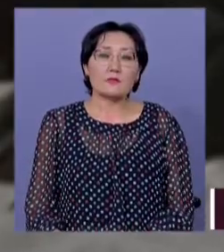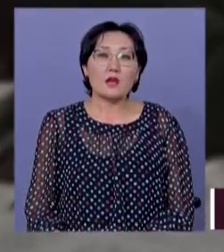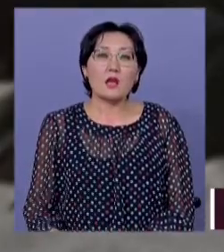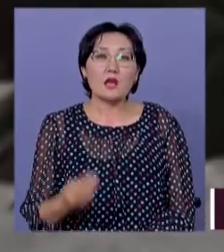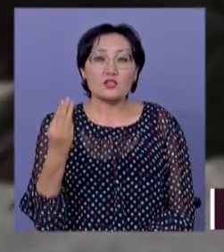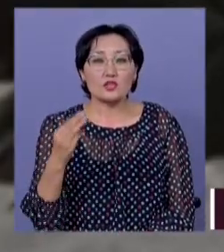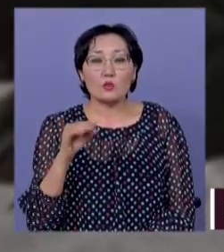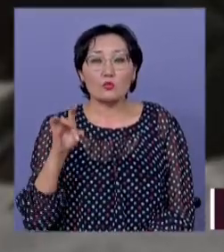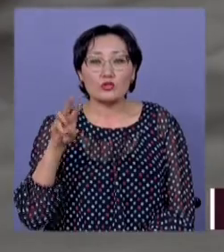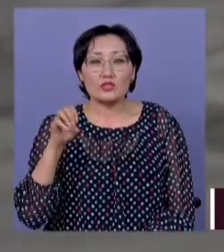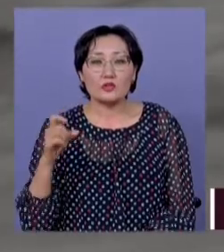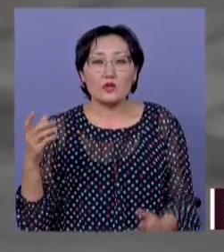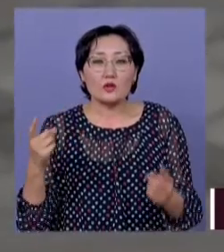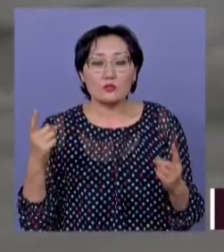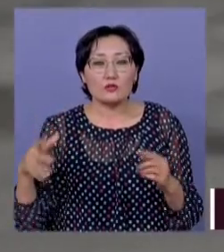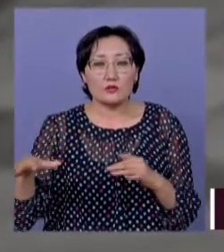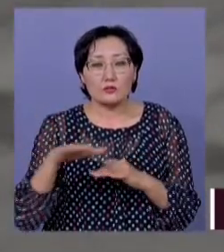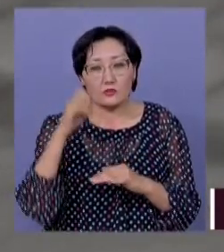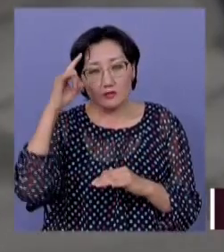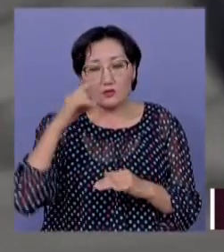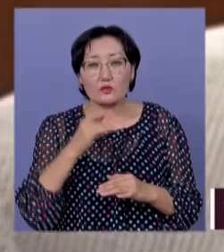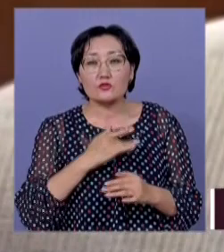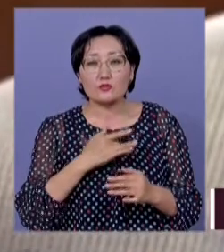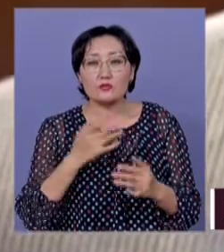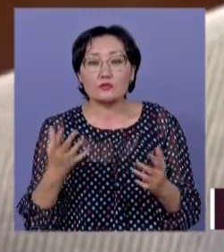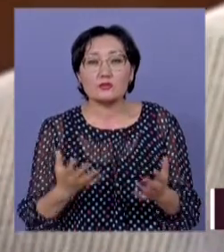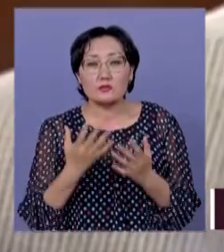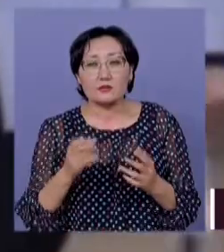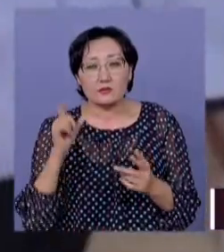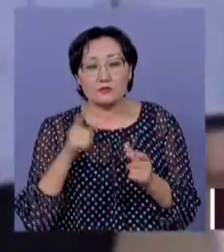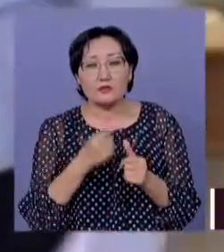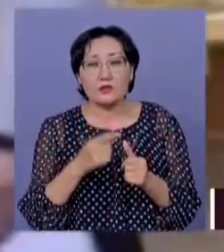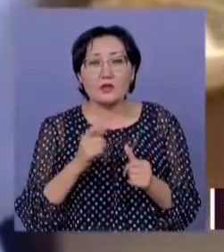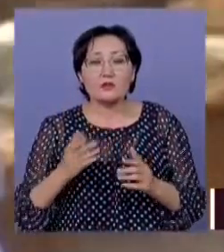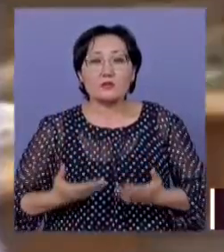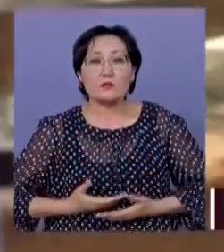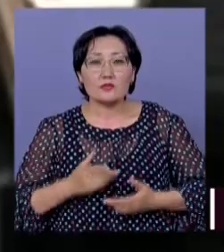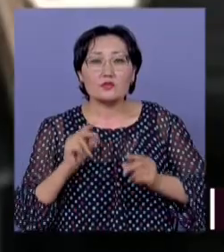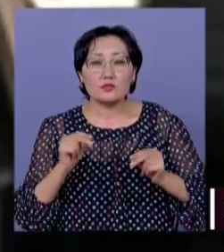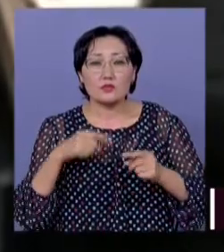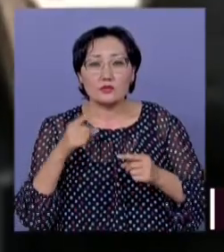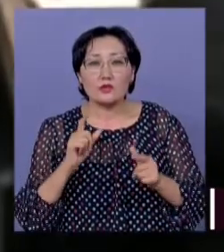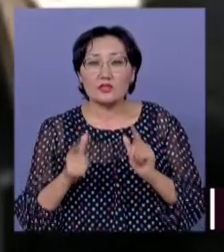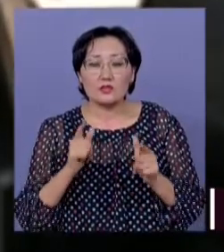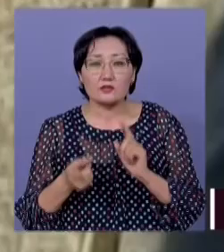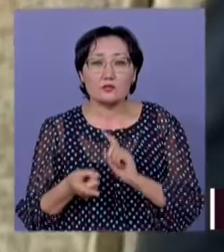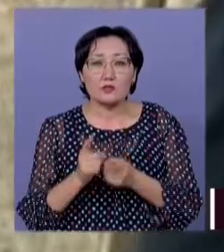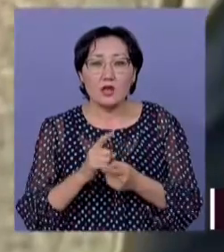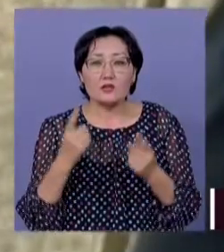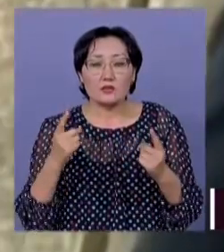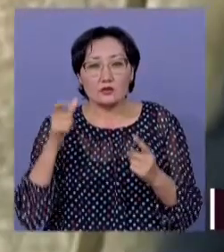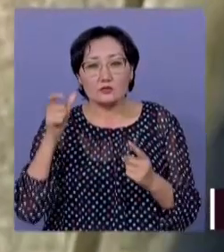Шерхан Мұртаза – күллі қазақтың жүрегінде жатталған есім. Заман шындығын айтып, ақиқаттың алдаспанына айналған заңғар